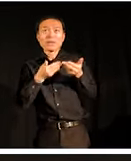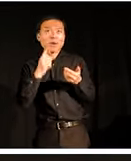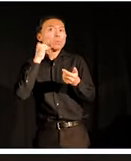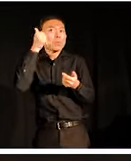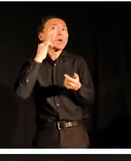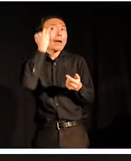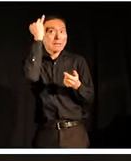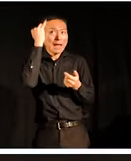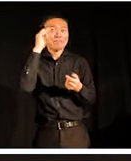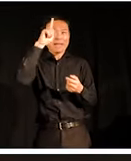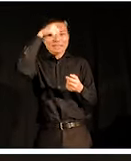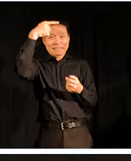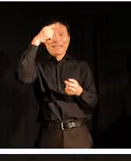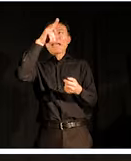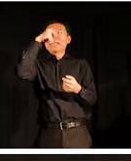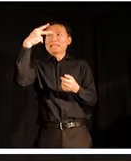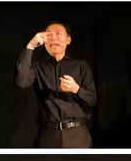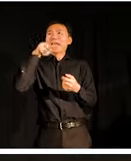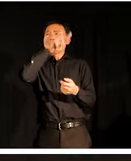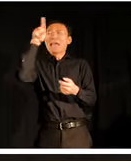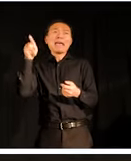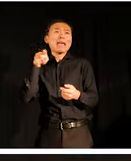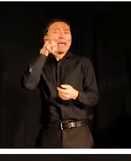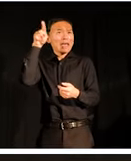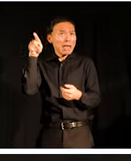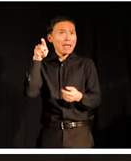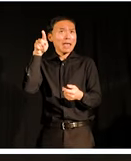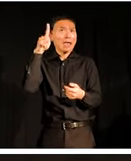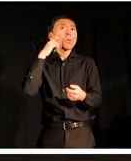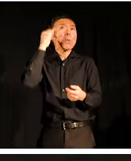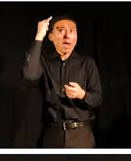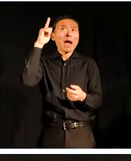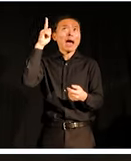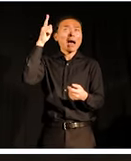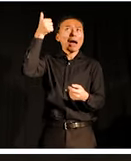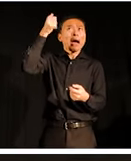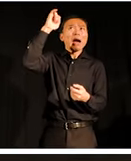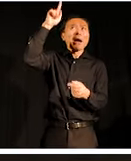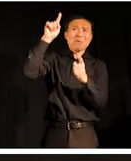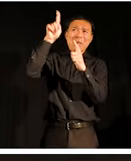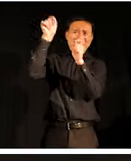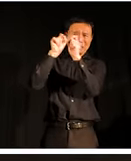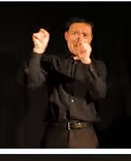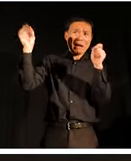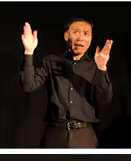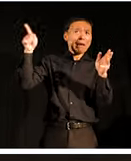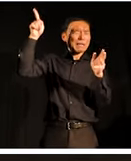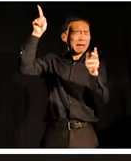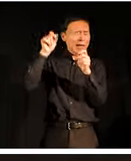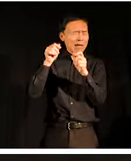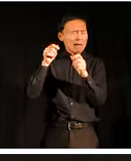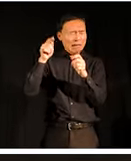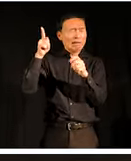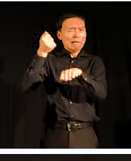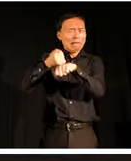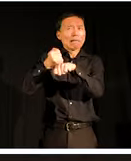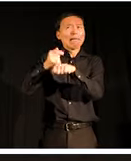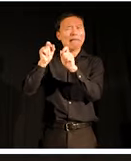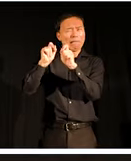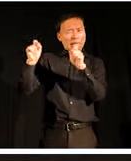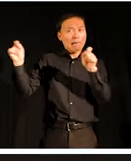そのその間っていうのはとてもあのあの長いね年月経ってるわけでね僕でもそれ